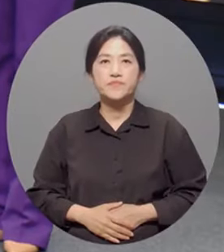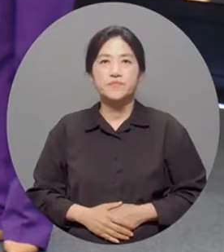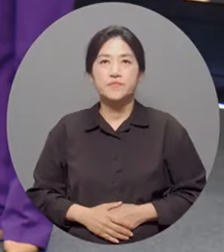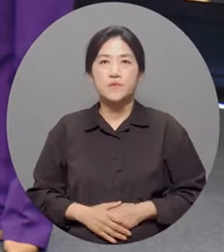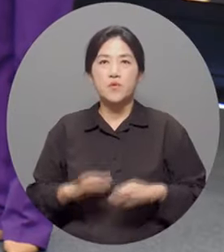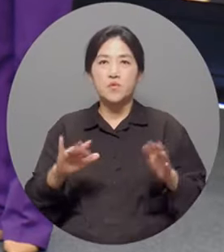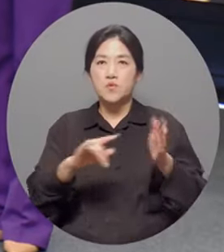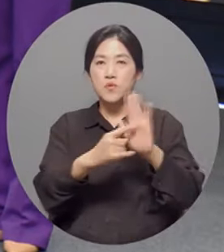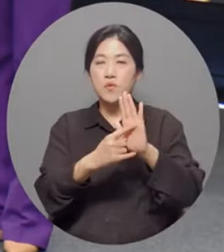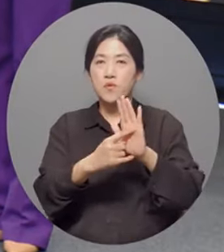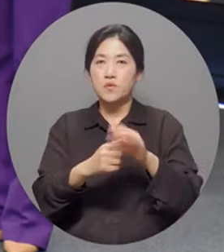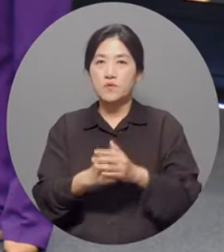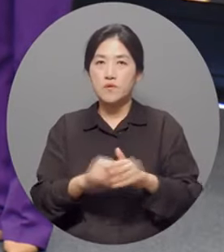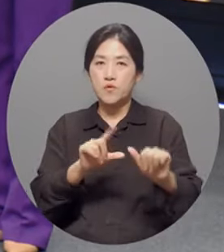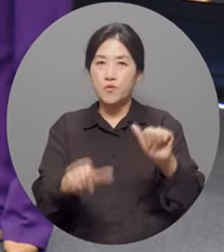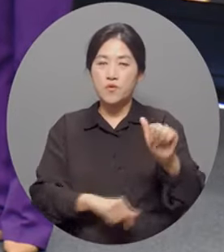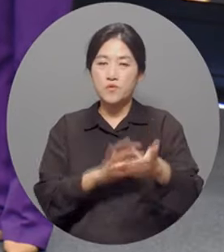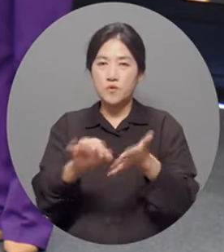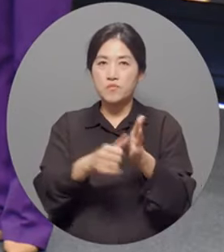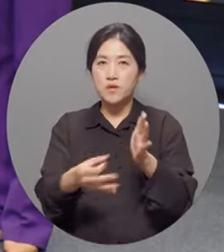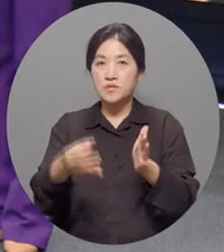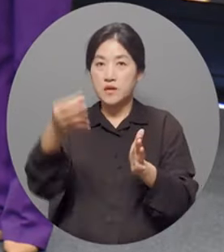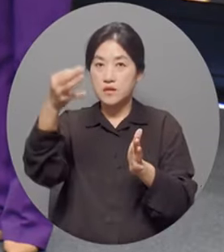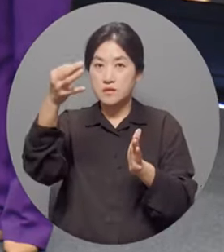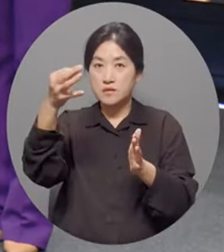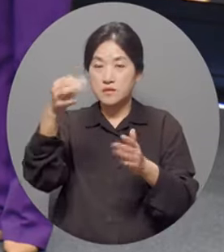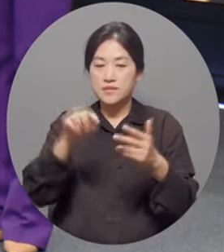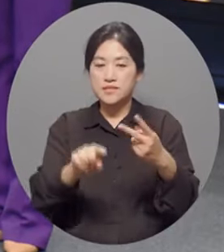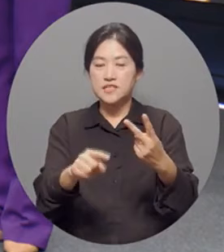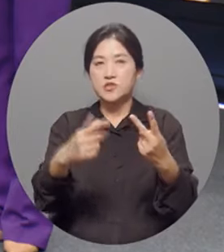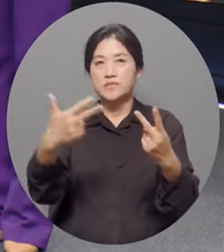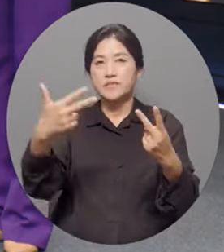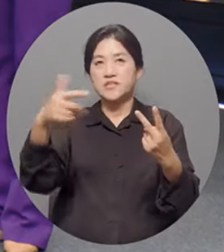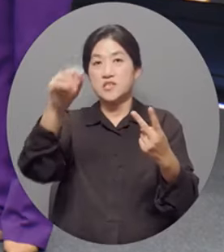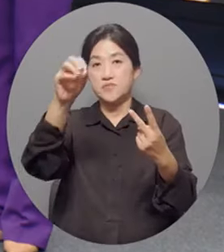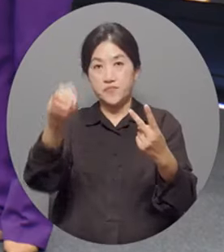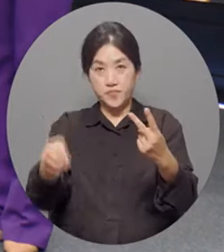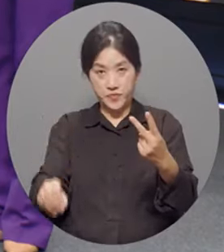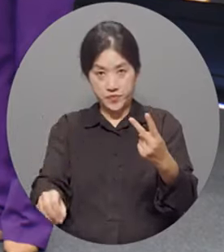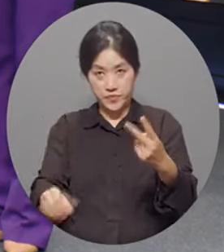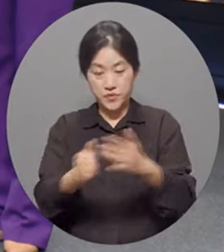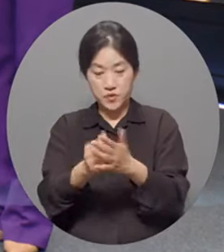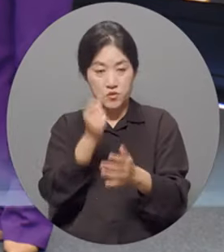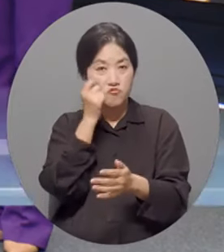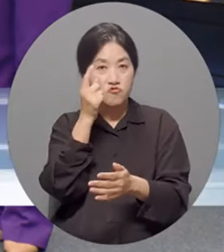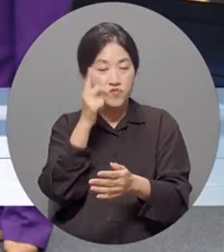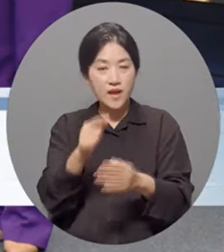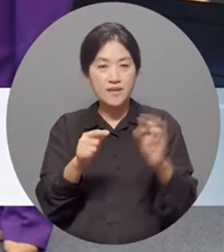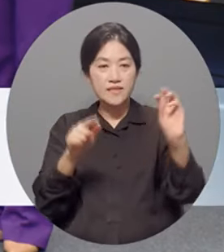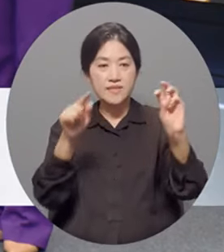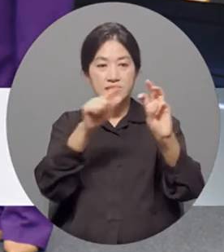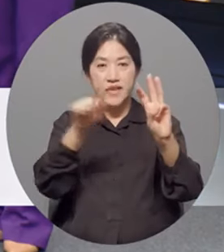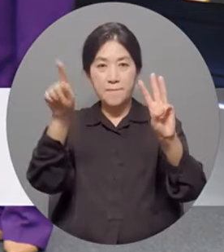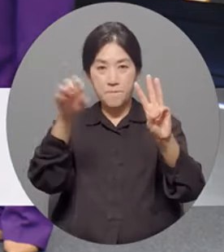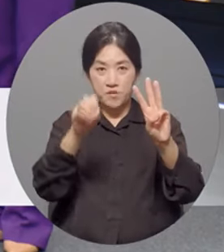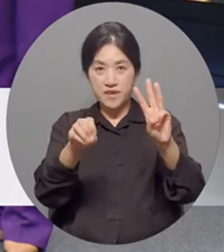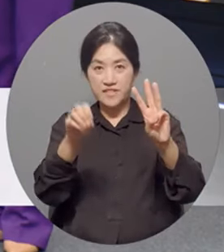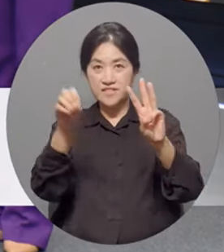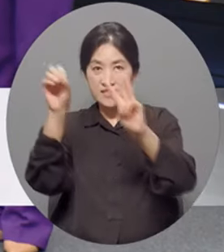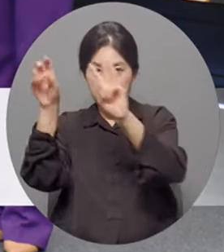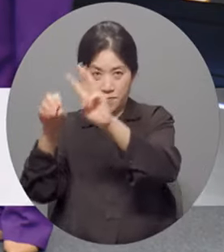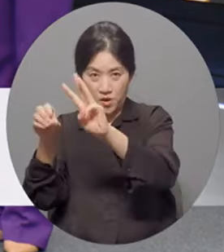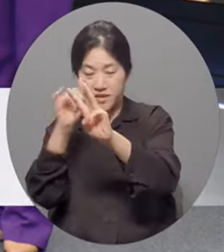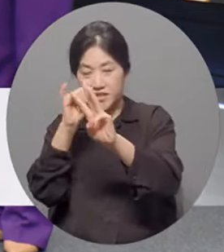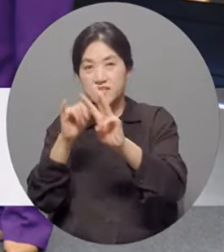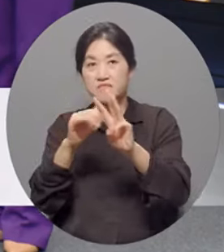오늘 공개된 지난달 소비자 물가 상승률은 2.7%입니다. 두 달 연속 3%대를 찍었던 지난 3월에